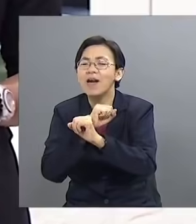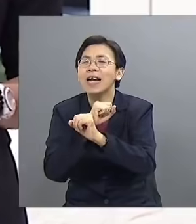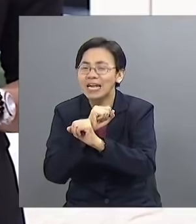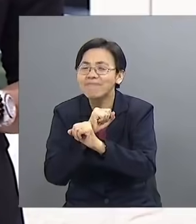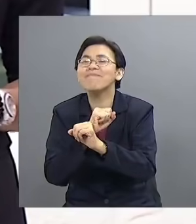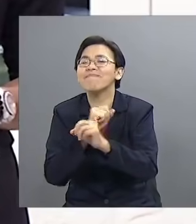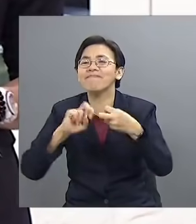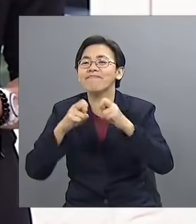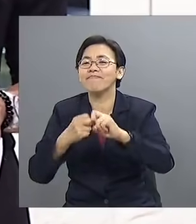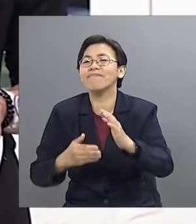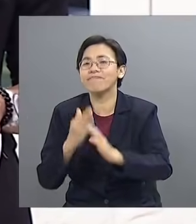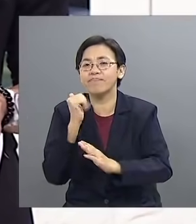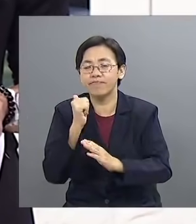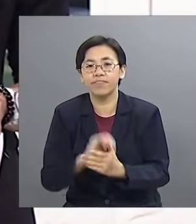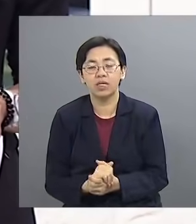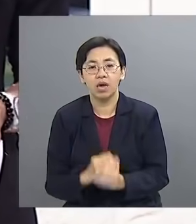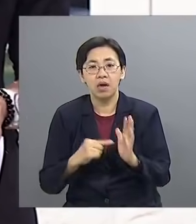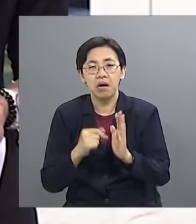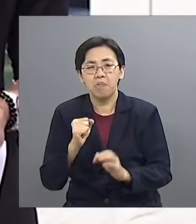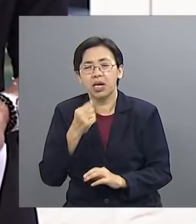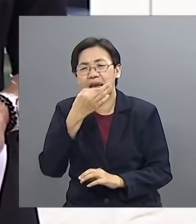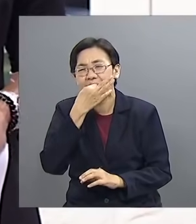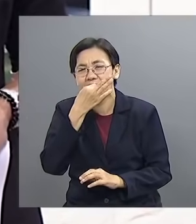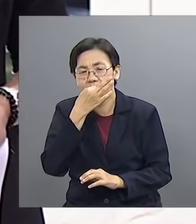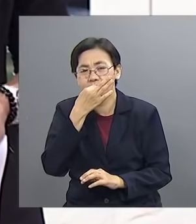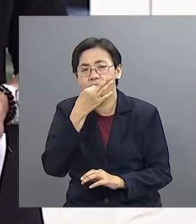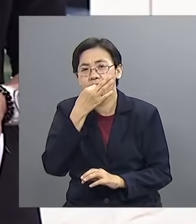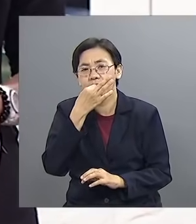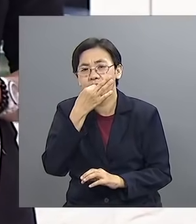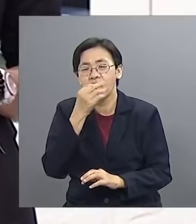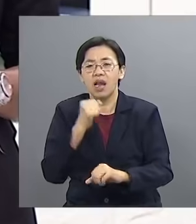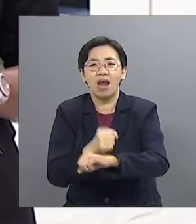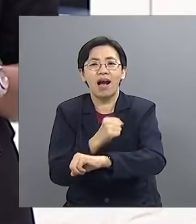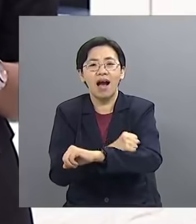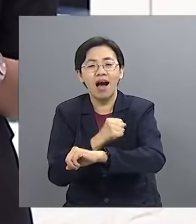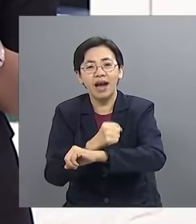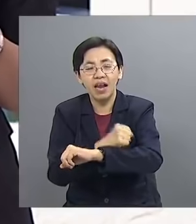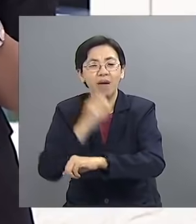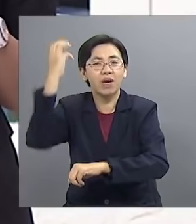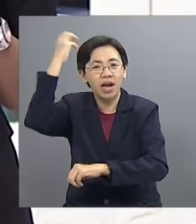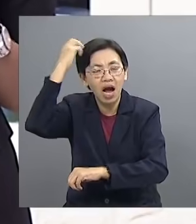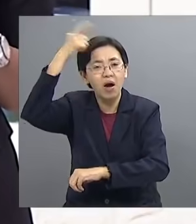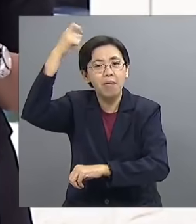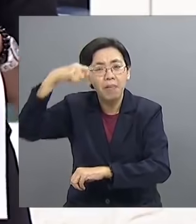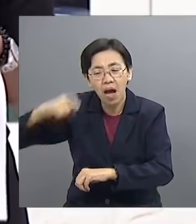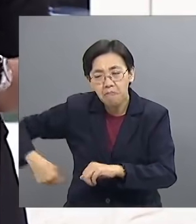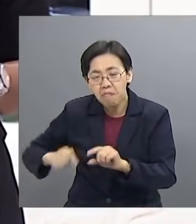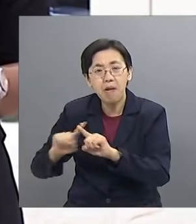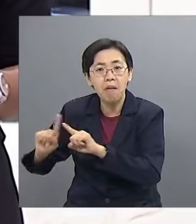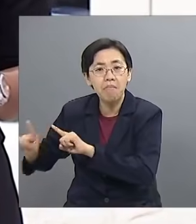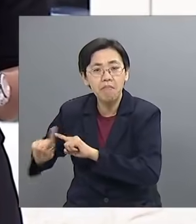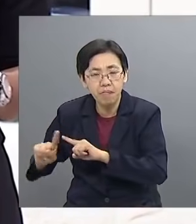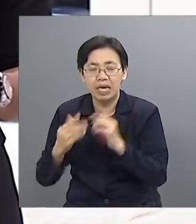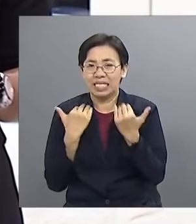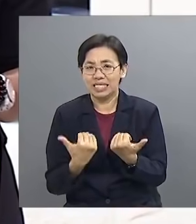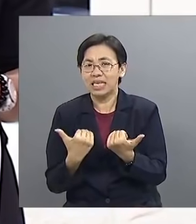าครกันบ้างค่ะพูดถึงจังหวัดนี้ก็ต้องนึกถึงแรงงานข้ามชาตินะคะตอนนี้นี่เขามีการตั้งด่านคัดกรองเ